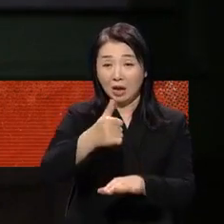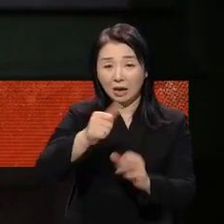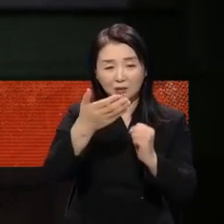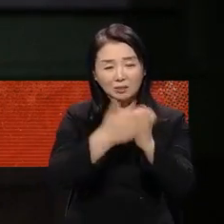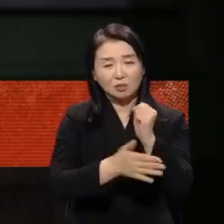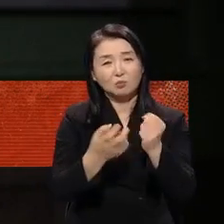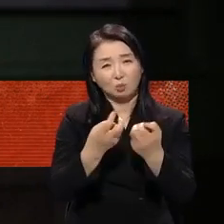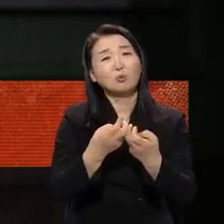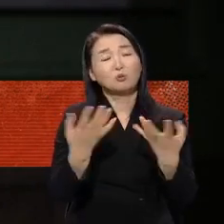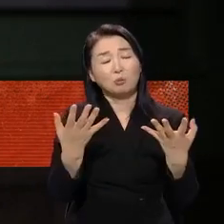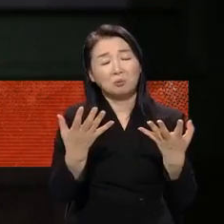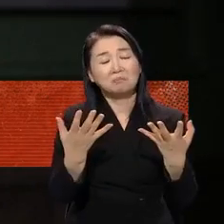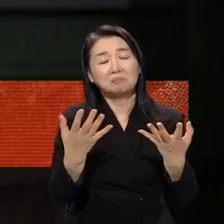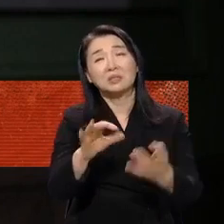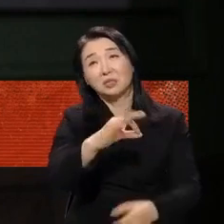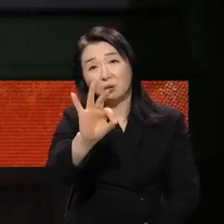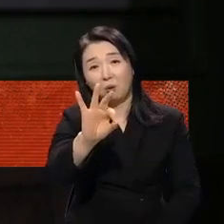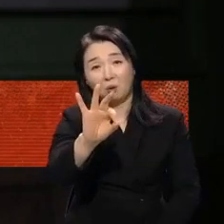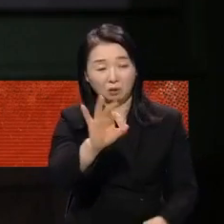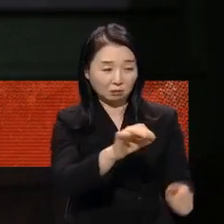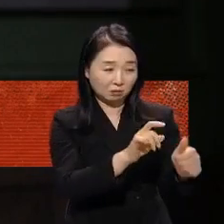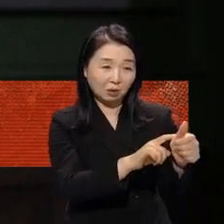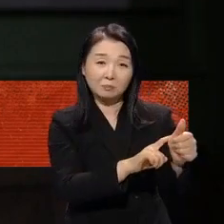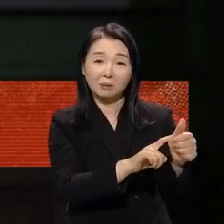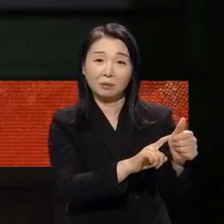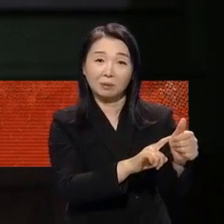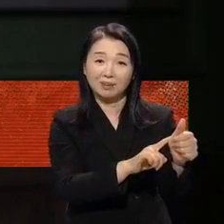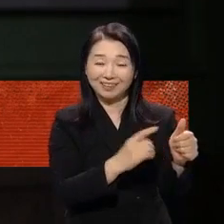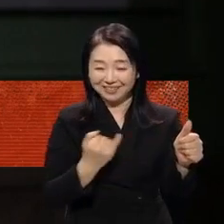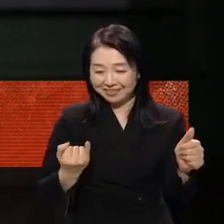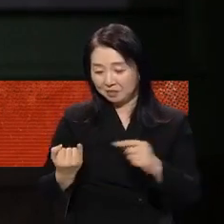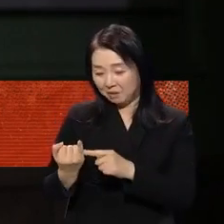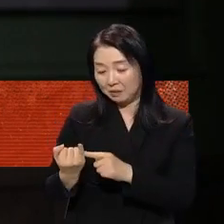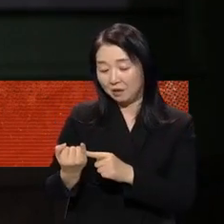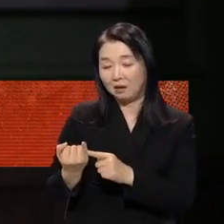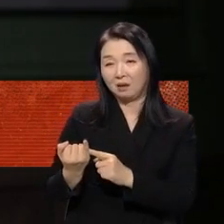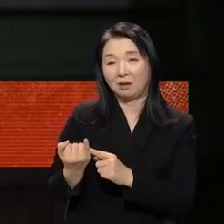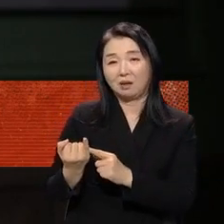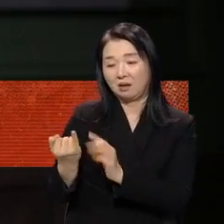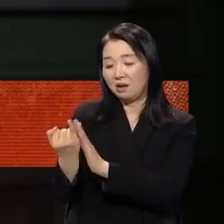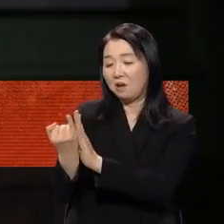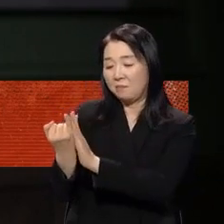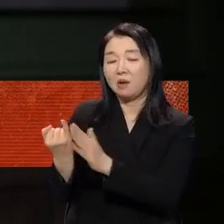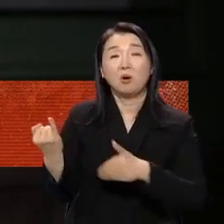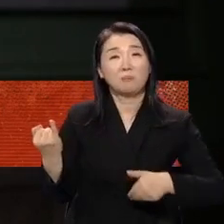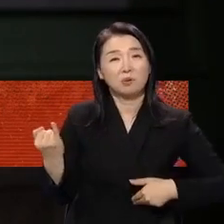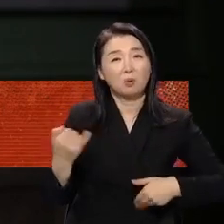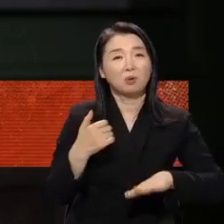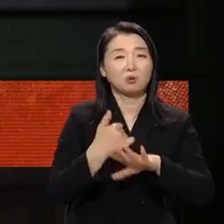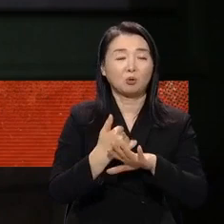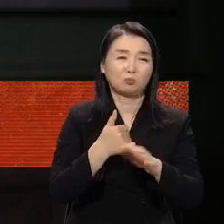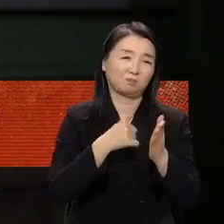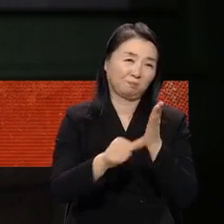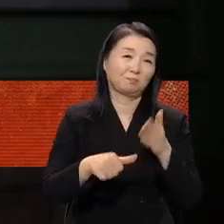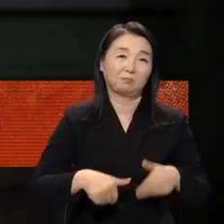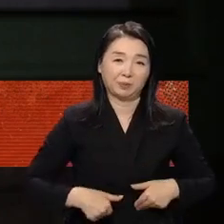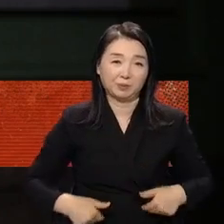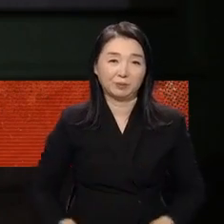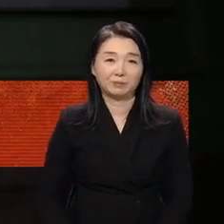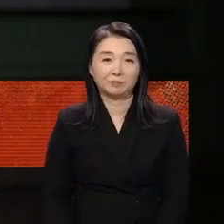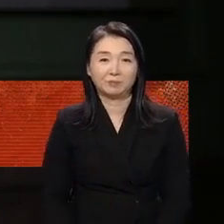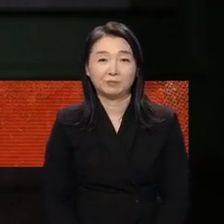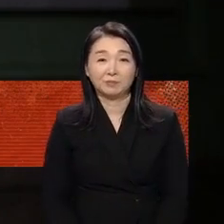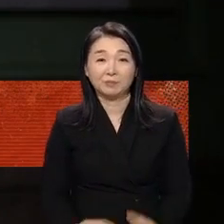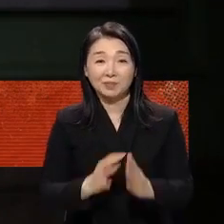어쩔 수 없더라도 그 사연자 남편분께서이 현 아내분을 좀 배려해라 좀 지워 주시는게 맞지 않을까 하는 생각이 듭니다